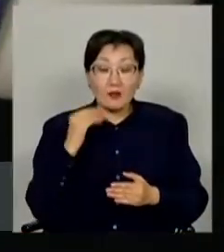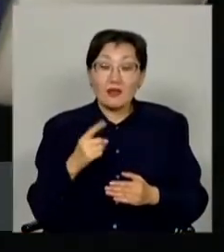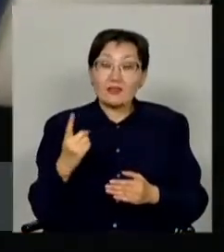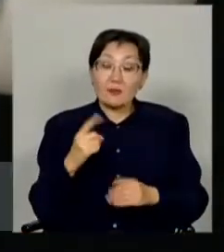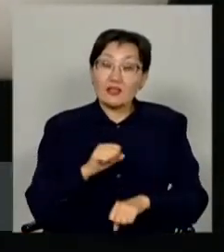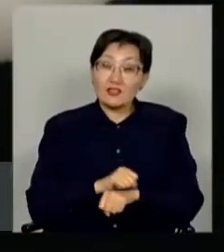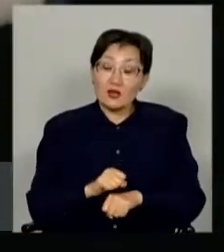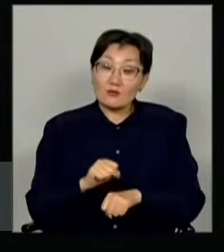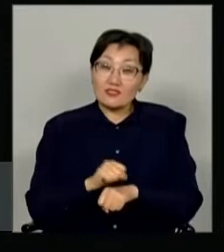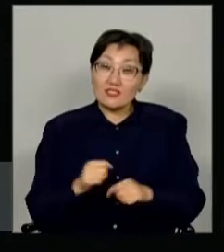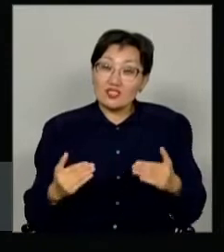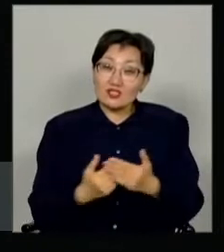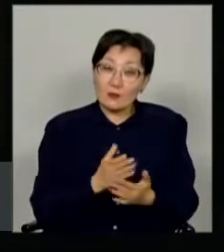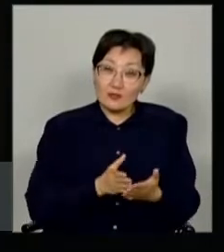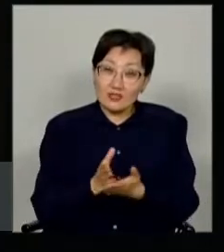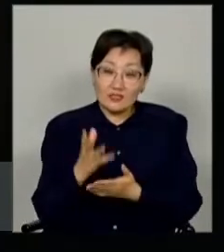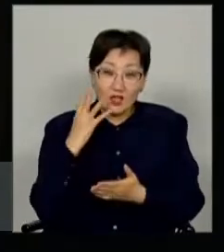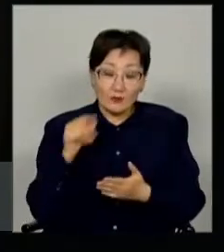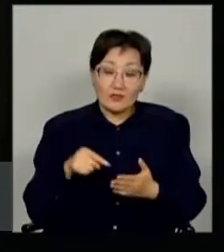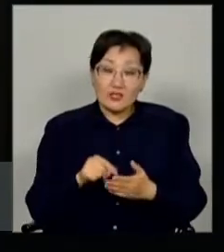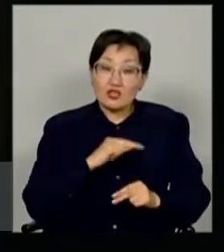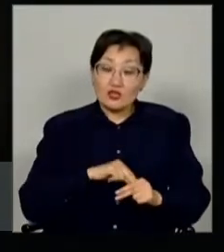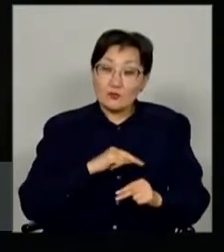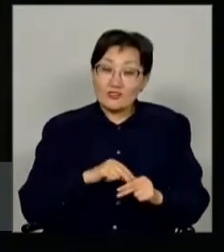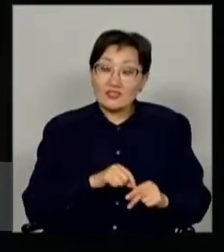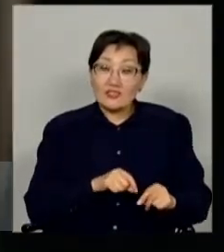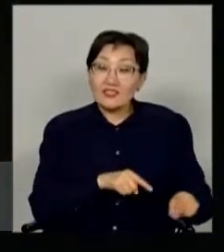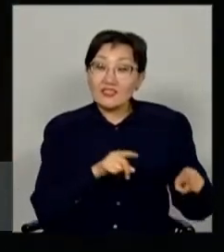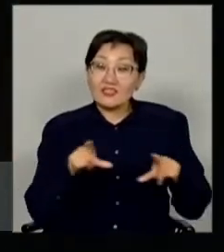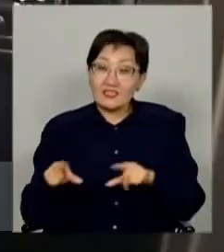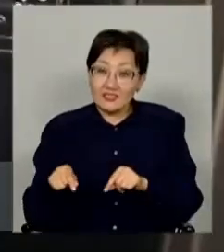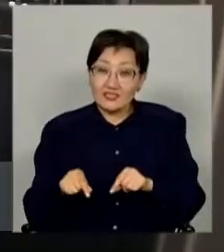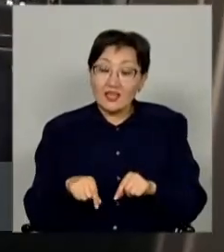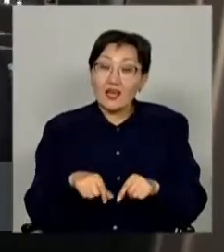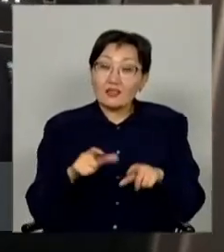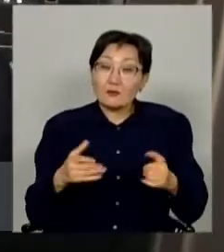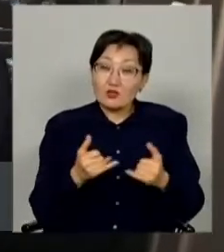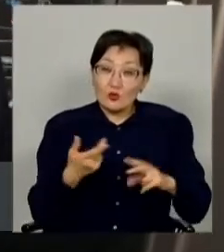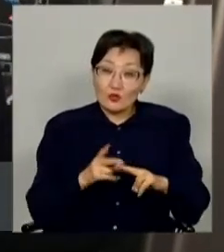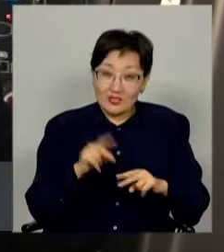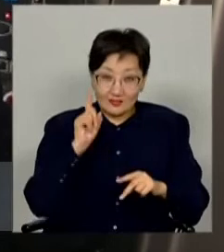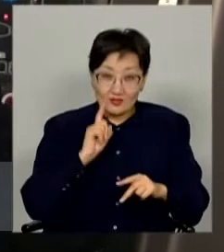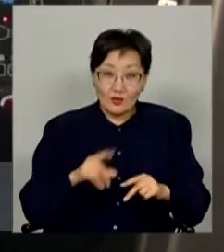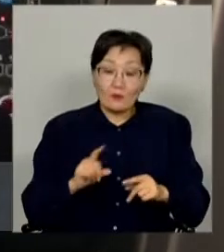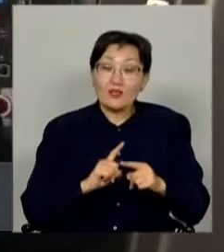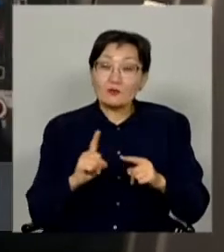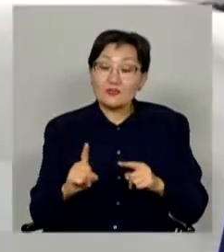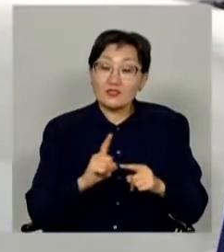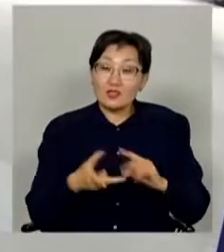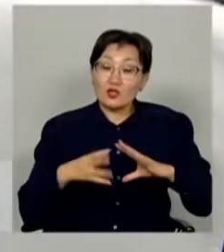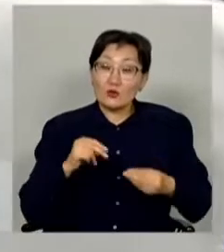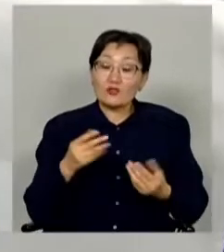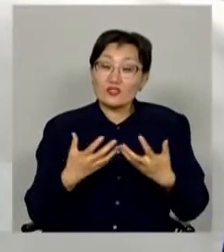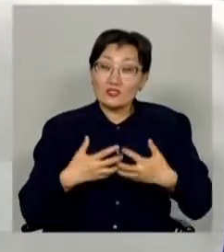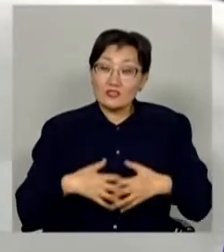тоқтайды. Жаңашылған бағыт әсіресе Алматыға жұмысқа қатынайтын тұрғындар мен студенттер үшін ыңғайлы болмақ. Өйткені барып келу оның қос